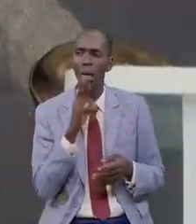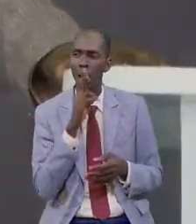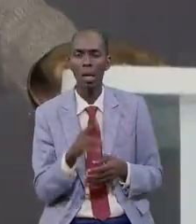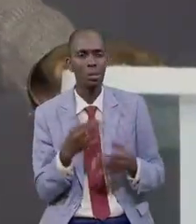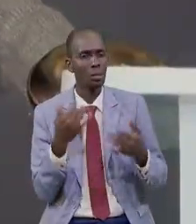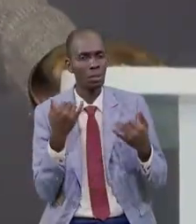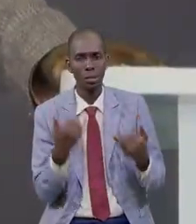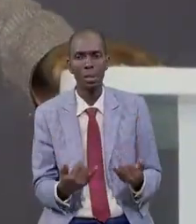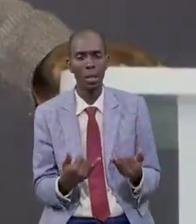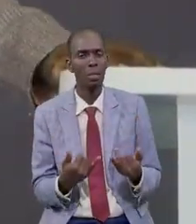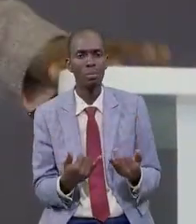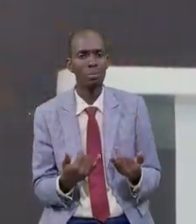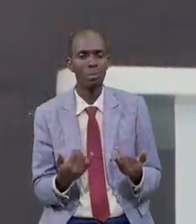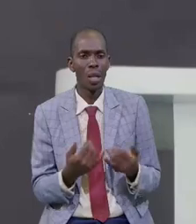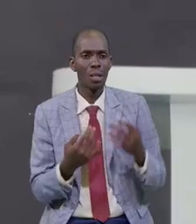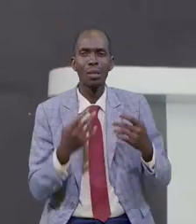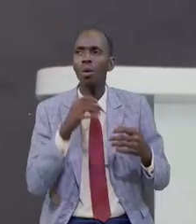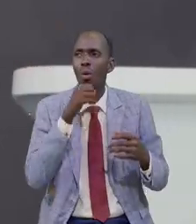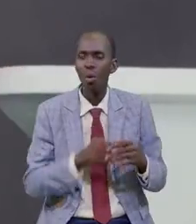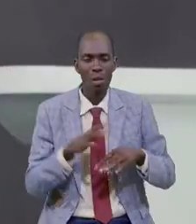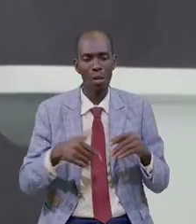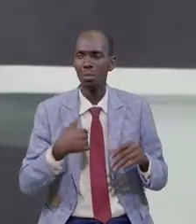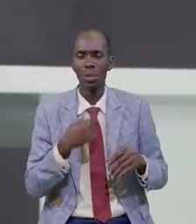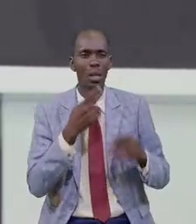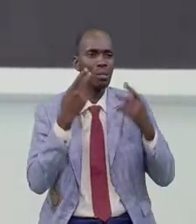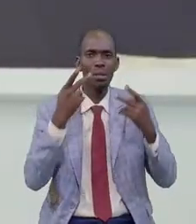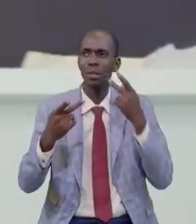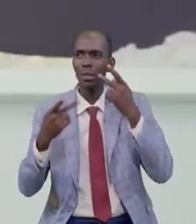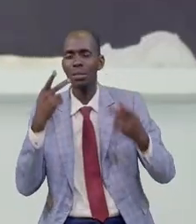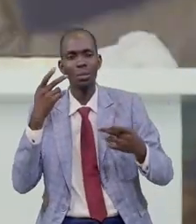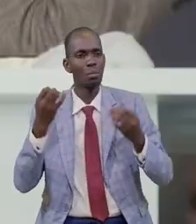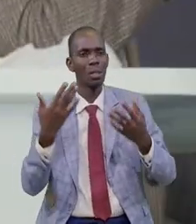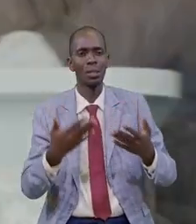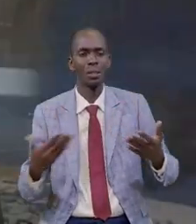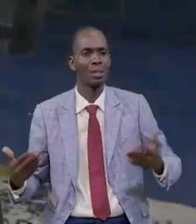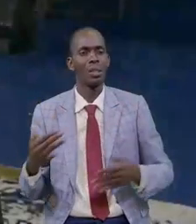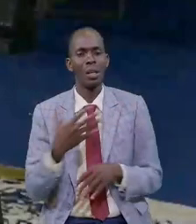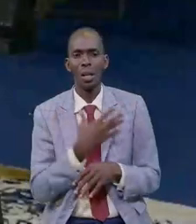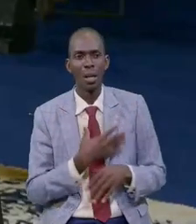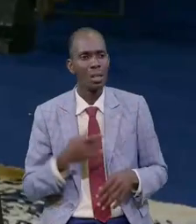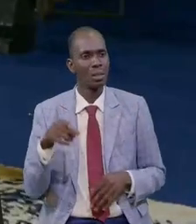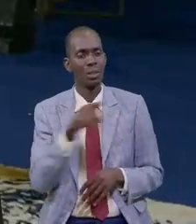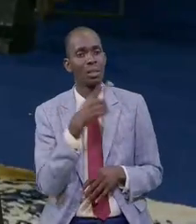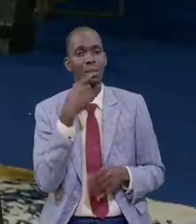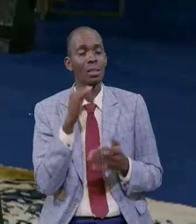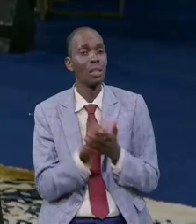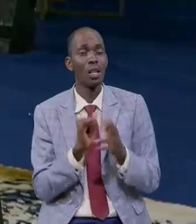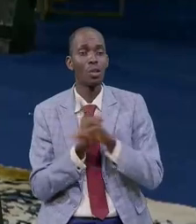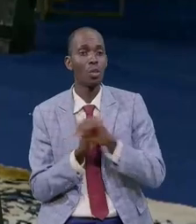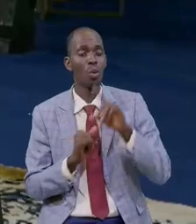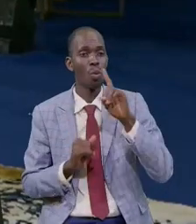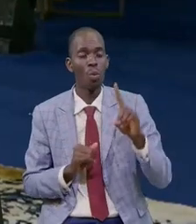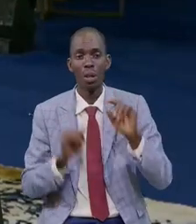adultes ils ont vu ceci ils ont vu cela ils sont venus à la conclusion que personne et personne